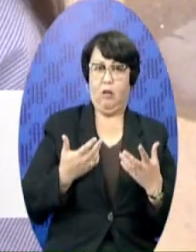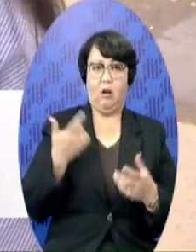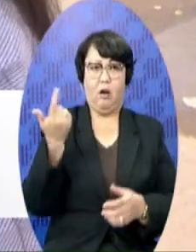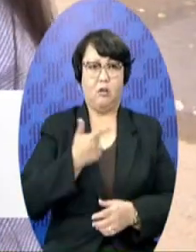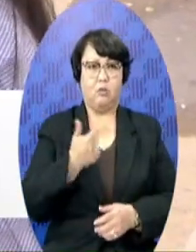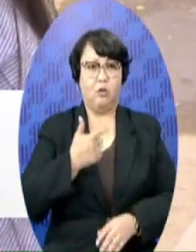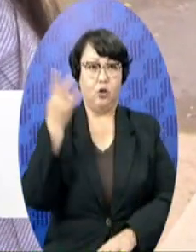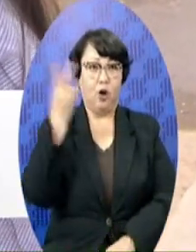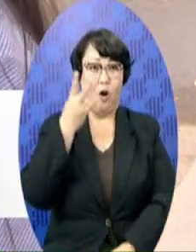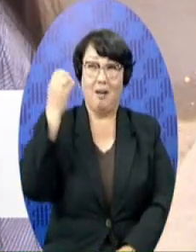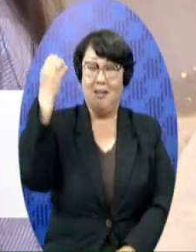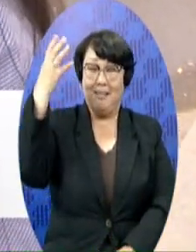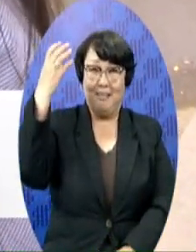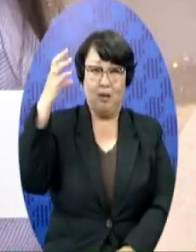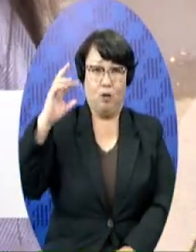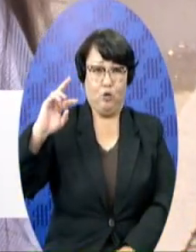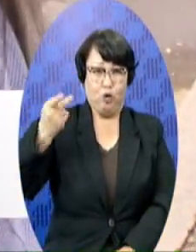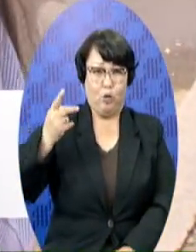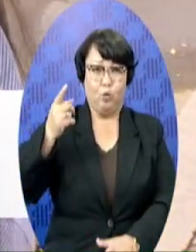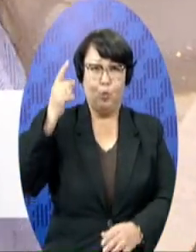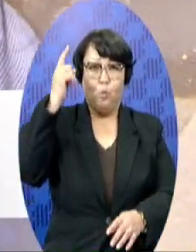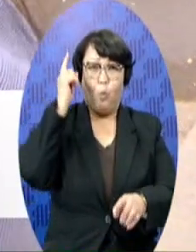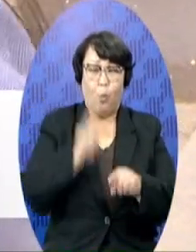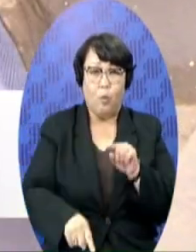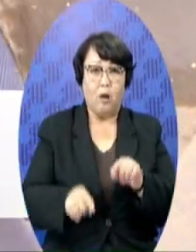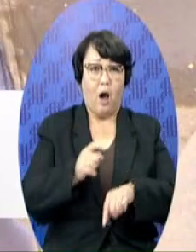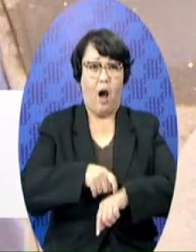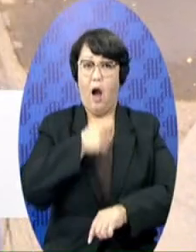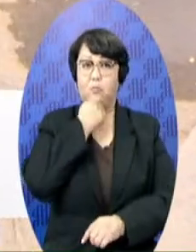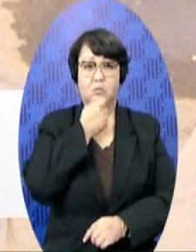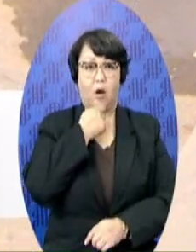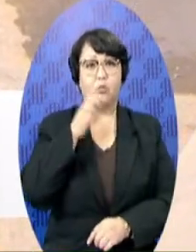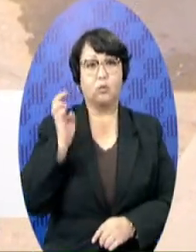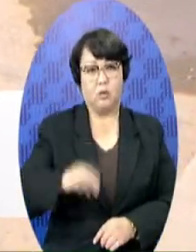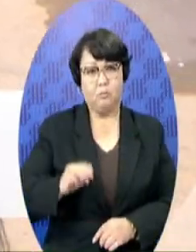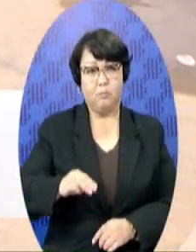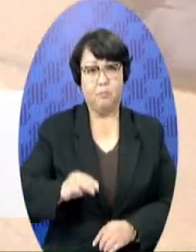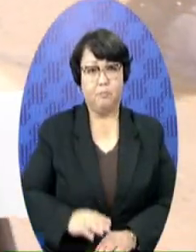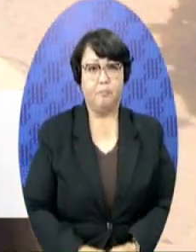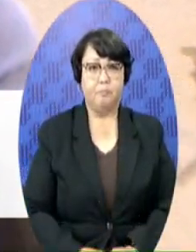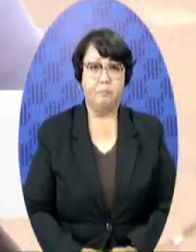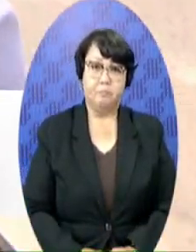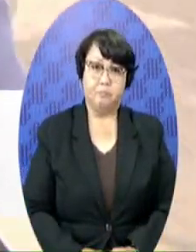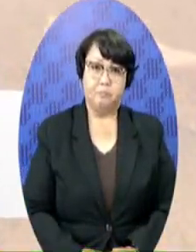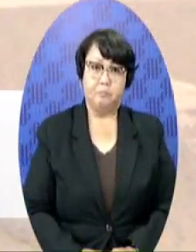ногоон гэрэл нь айгүй хурдан өндөрчдөг шээ. Тэгээ баг амжихгүй байдаг.